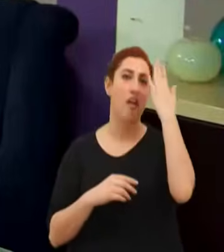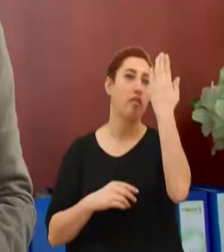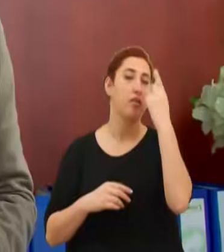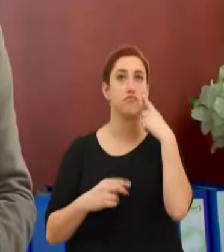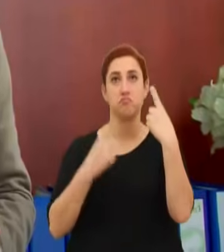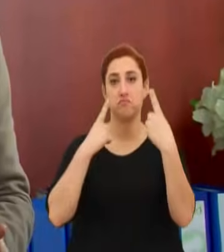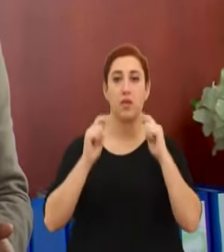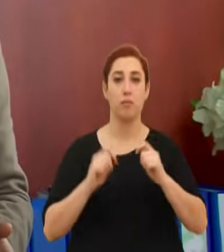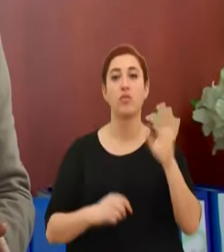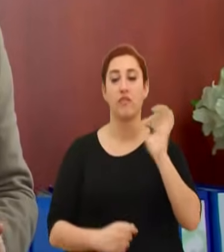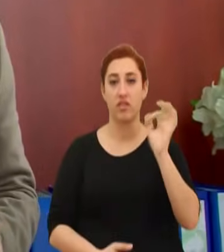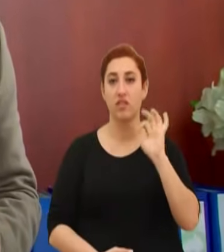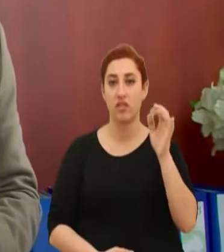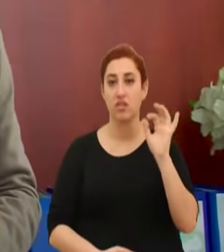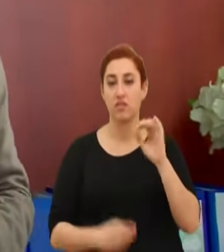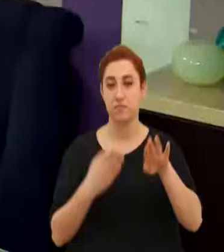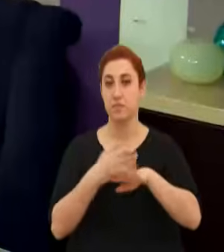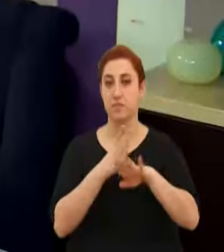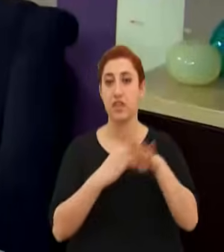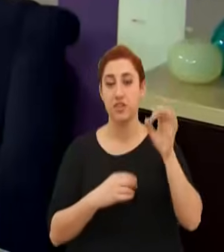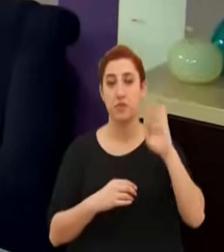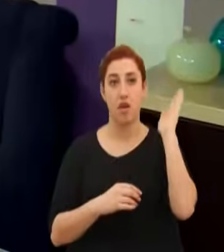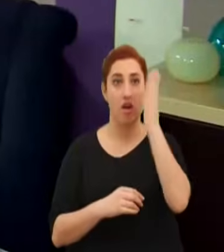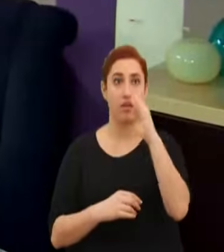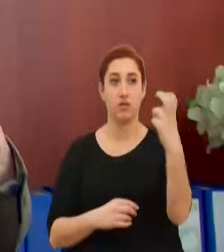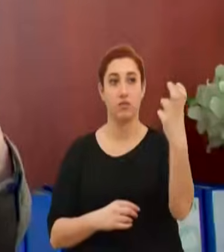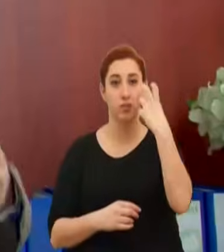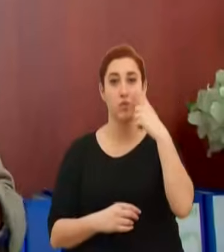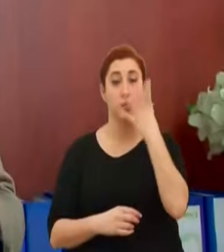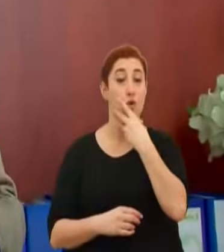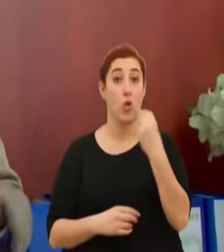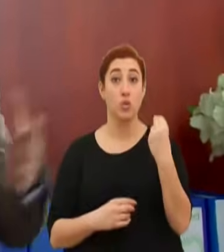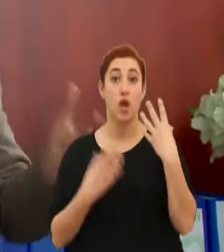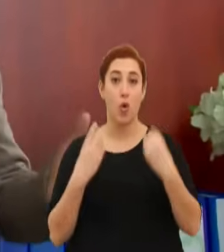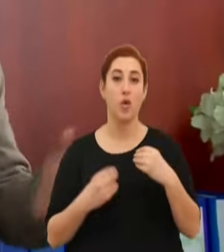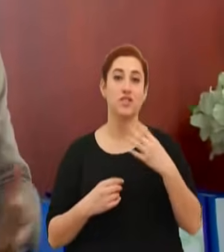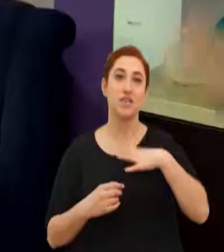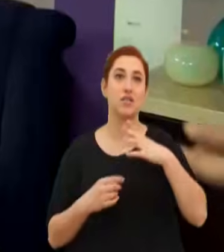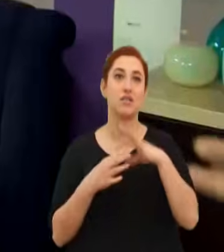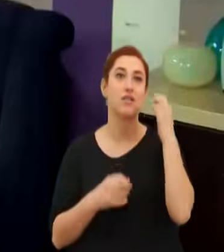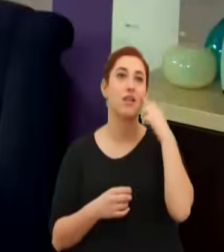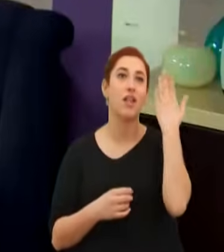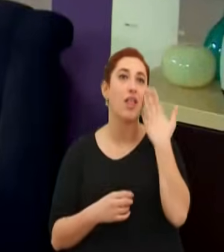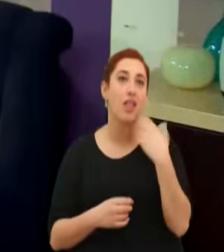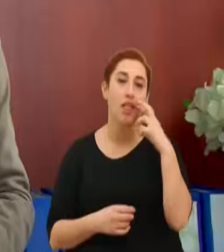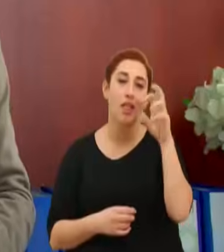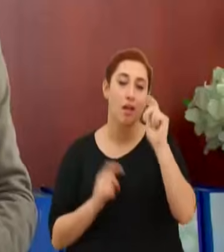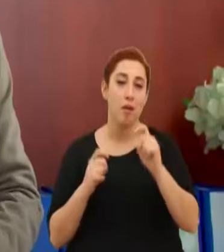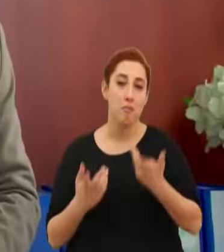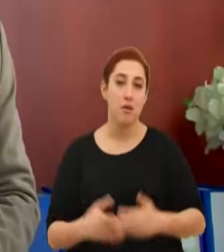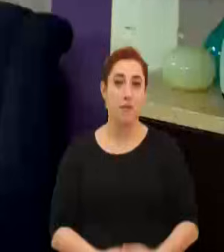karşısındadır. Evet, evet tabii. Yani şimdi aynadan yansıyan şey çok güzel olunca ister istemez onun karşısından da